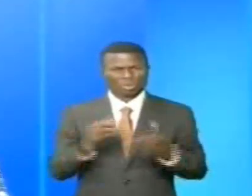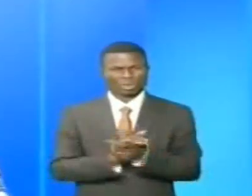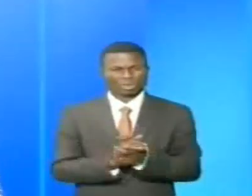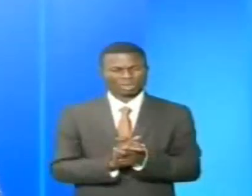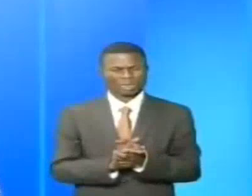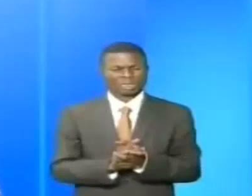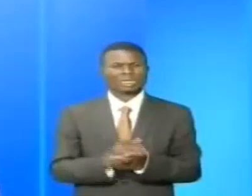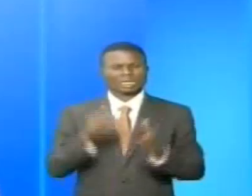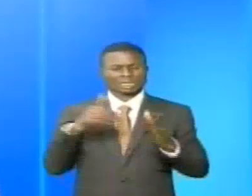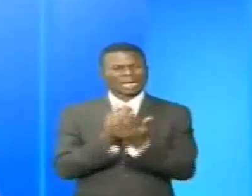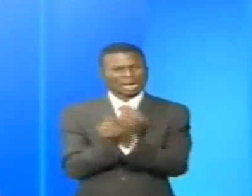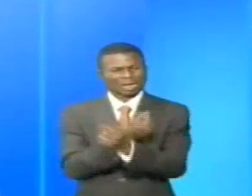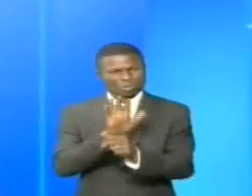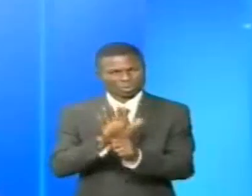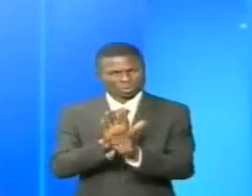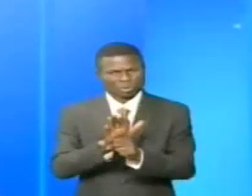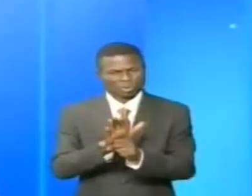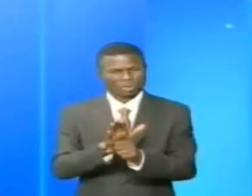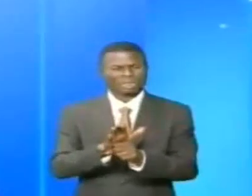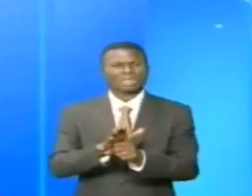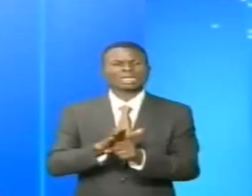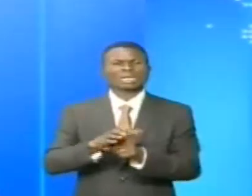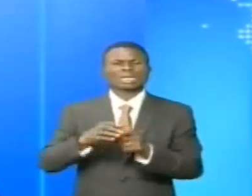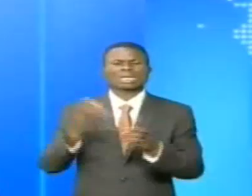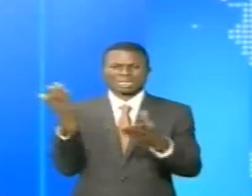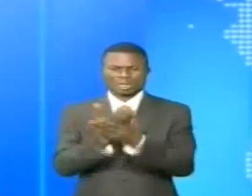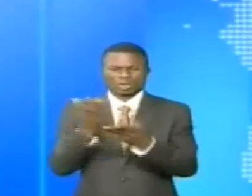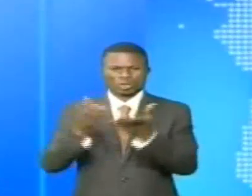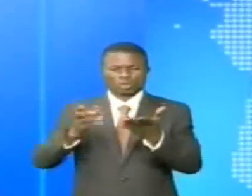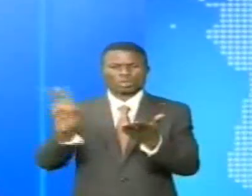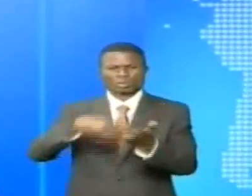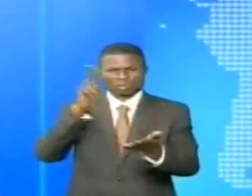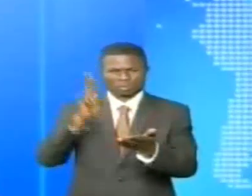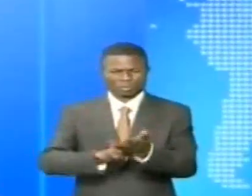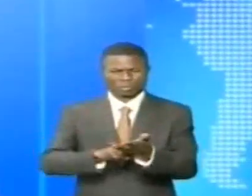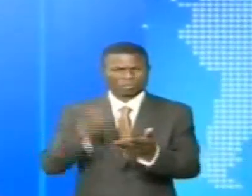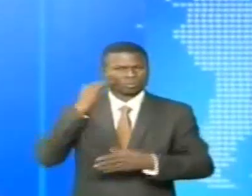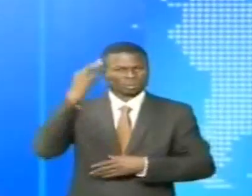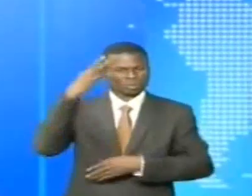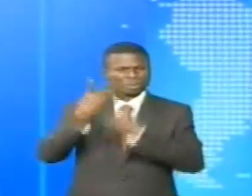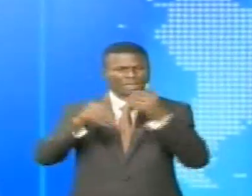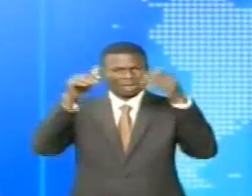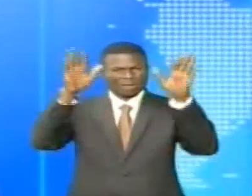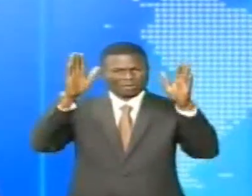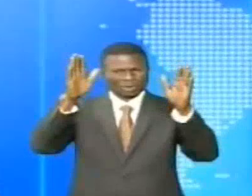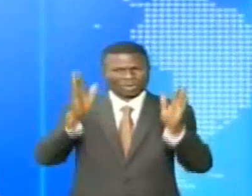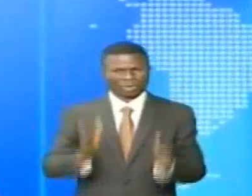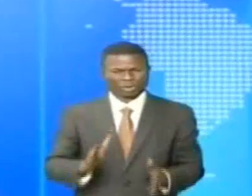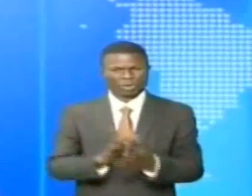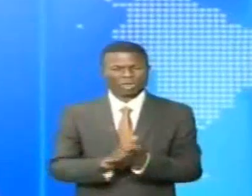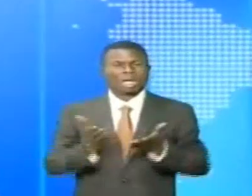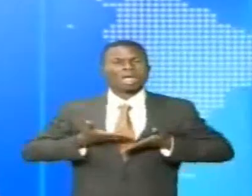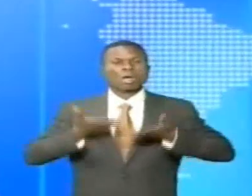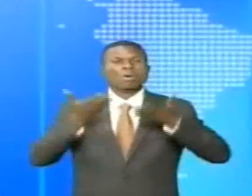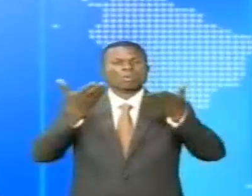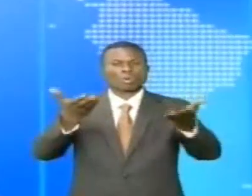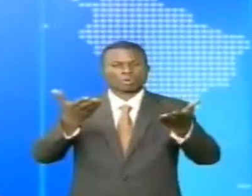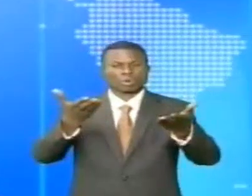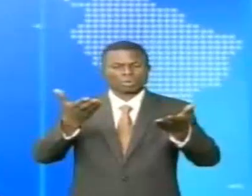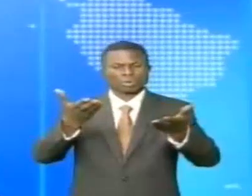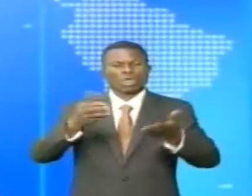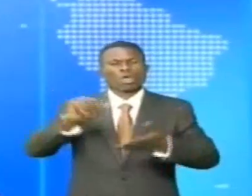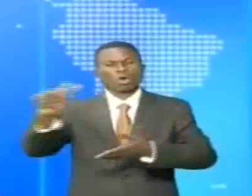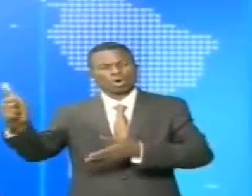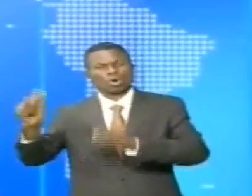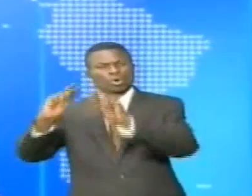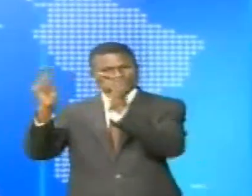strict respect des clauses du contrat qui liait les parties, le ministère des Affaires étrangères avait proposé au consortium